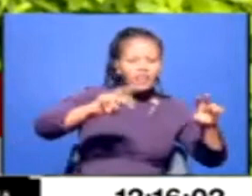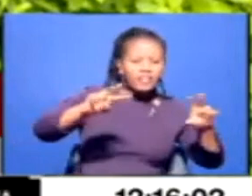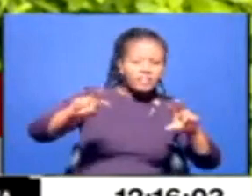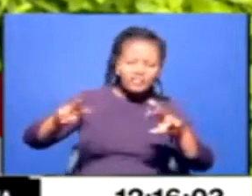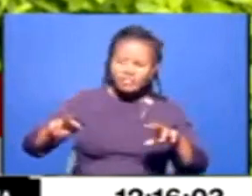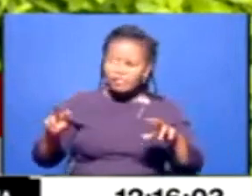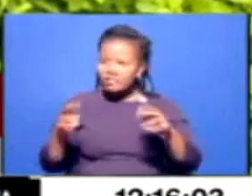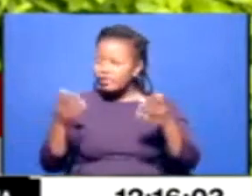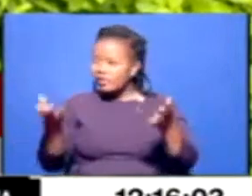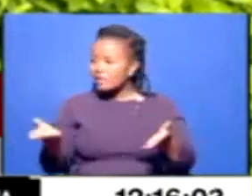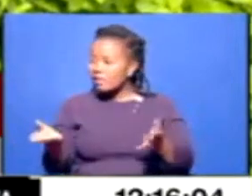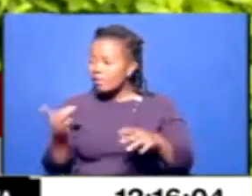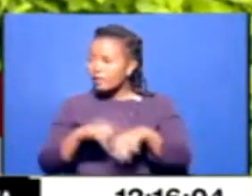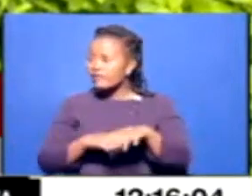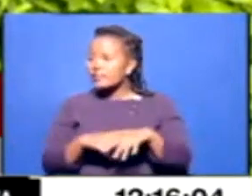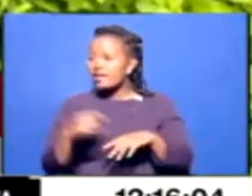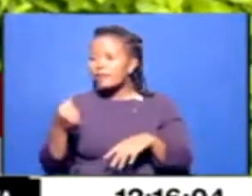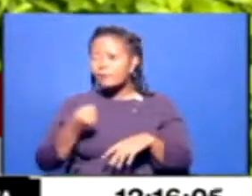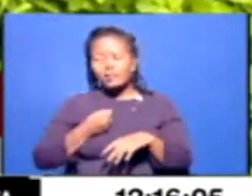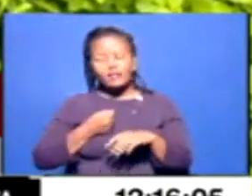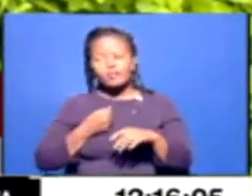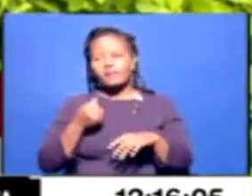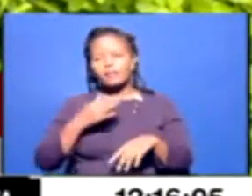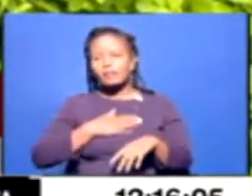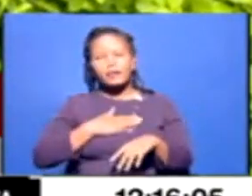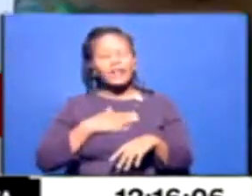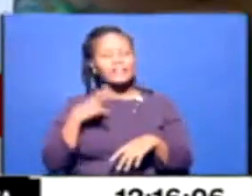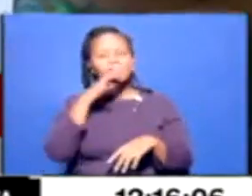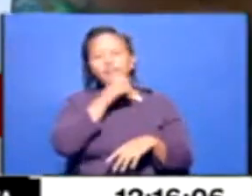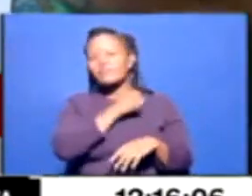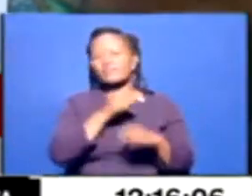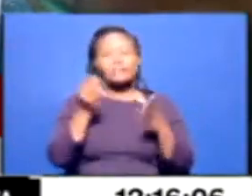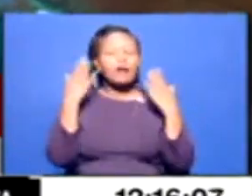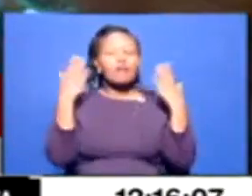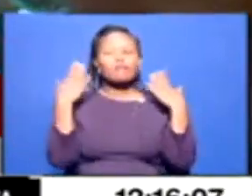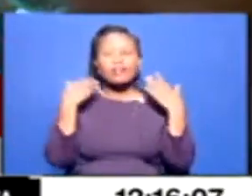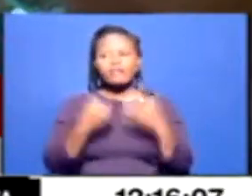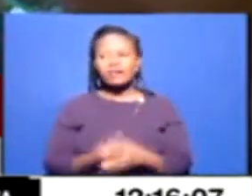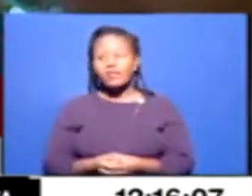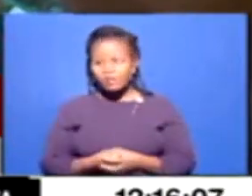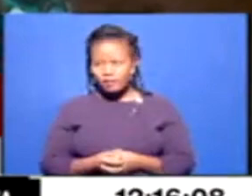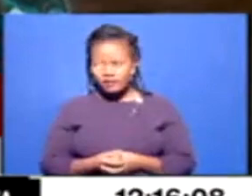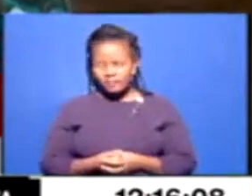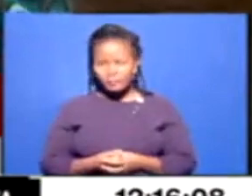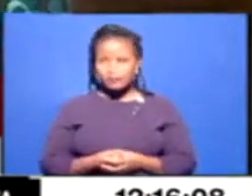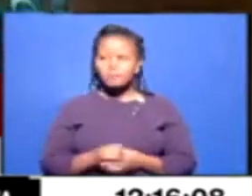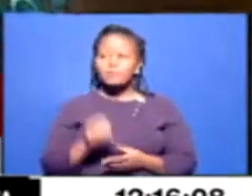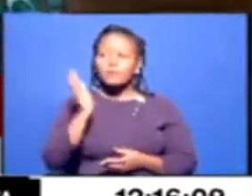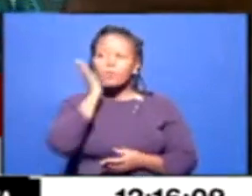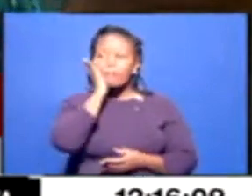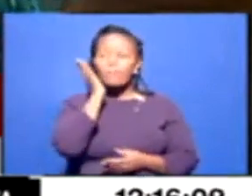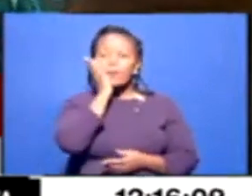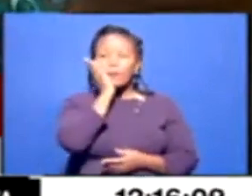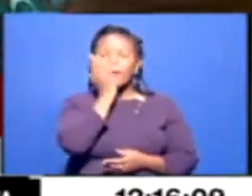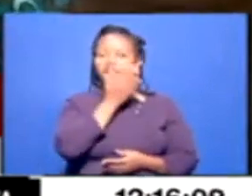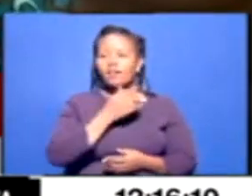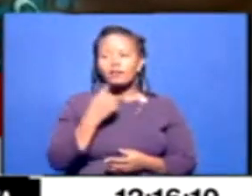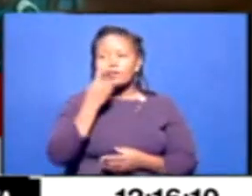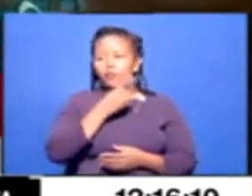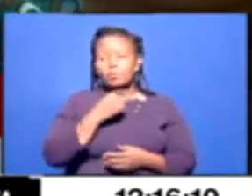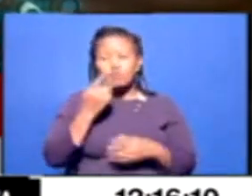mtoto alienda hivo, akiendanga tu hivo, hakuonekana tena. Mama ya mtoto huyo ambaye ni